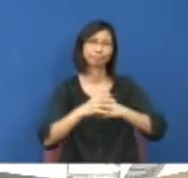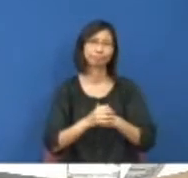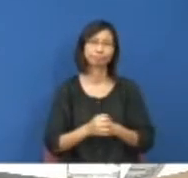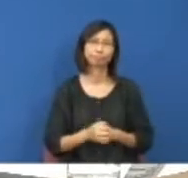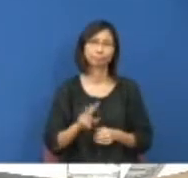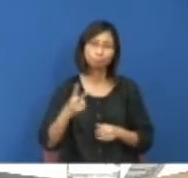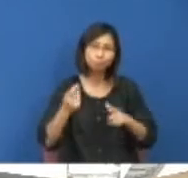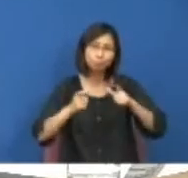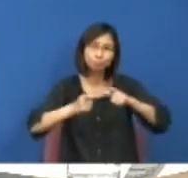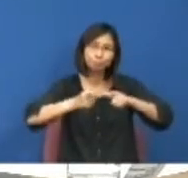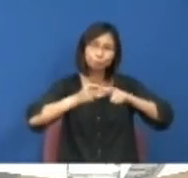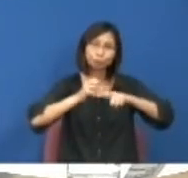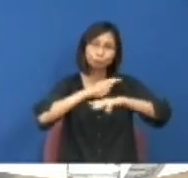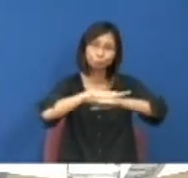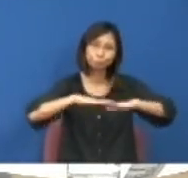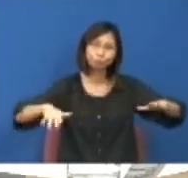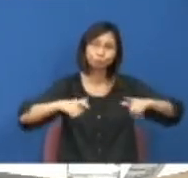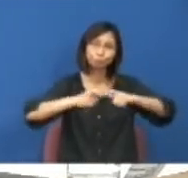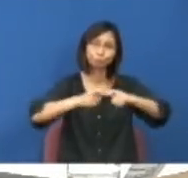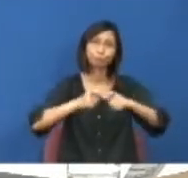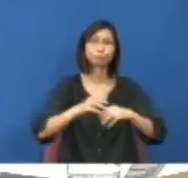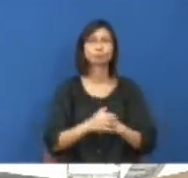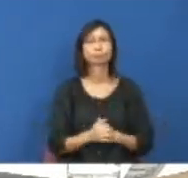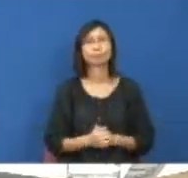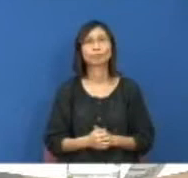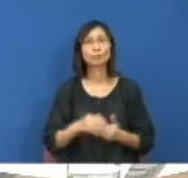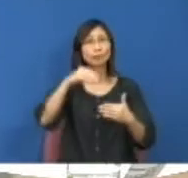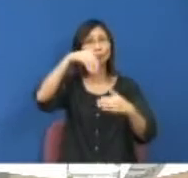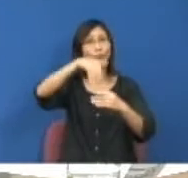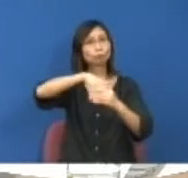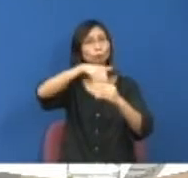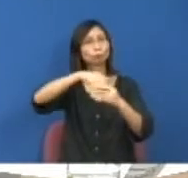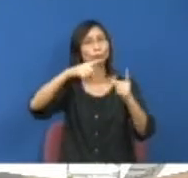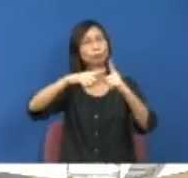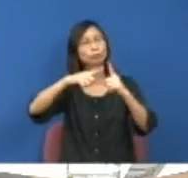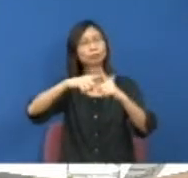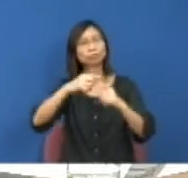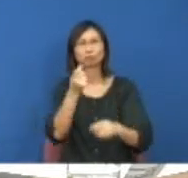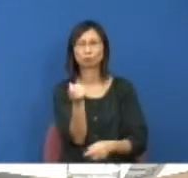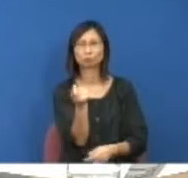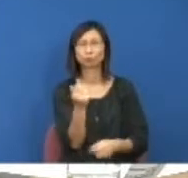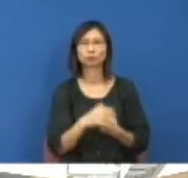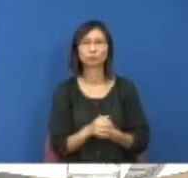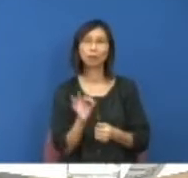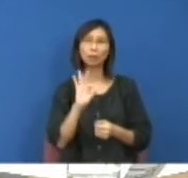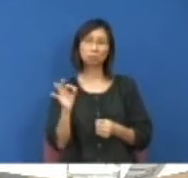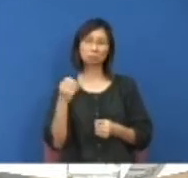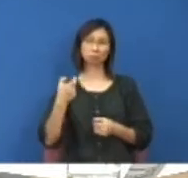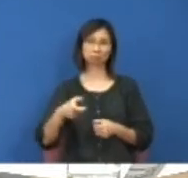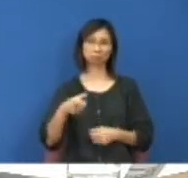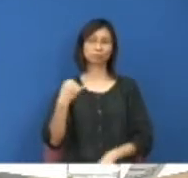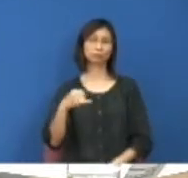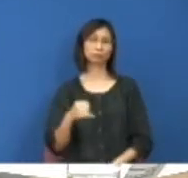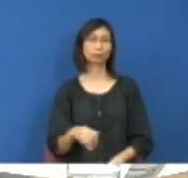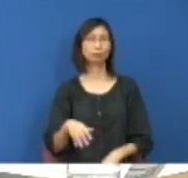是法國革命之後那個有權去選，即是選民都很少，因為他有很多限制，譬如家裡沒有錢就不行，沒地方住